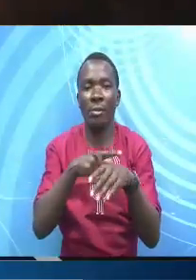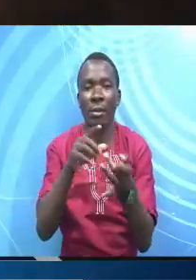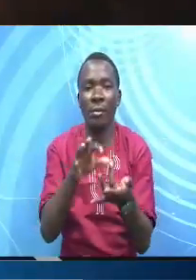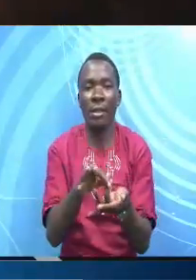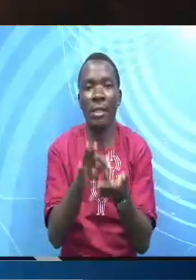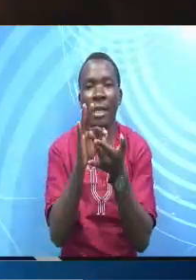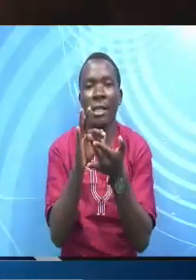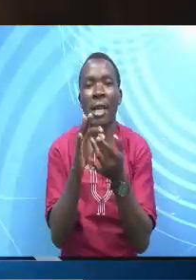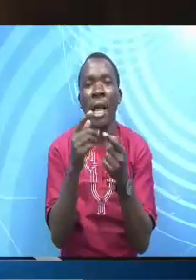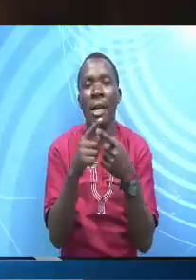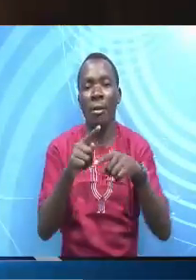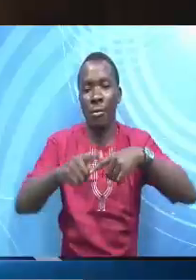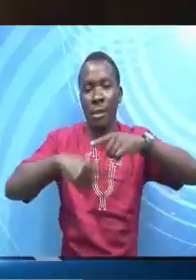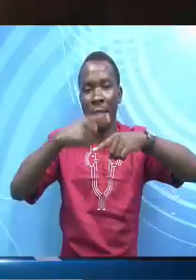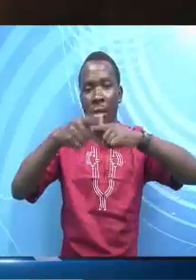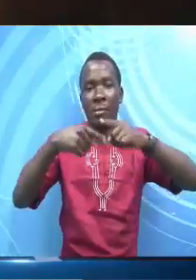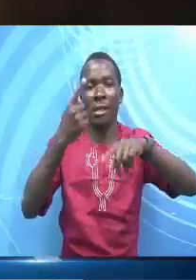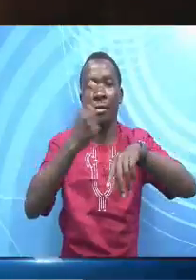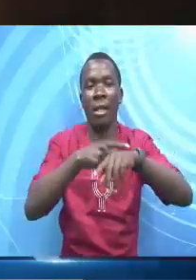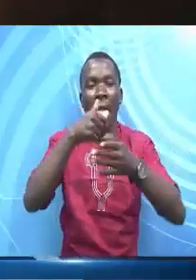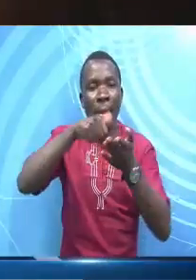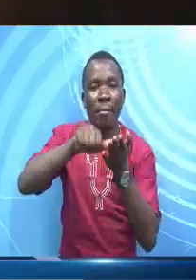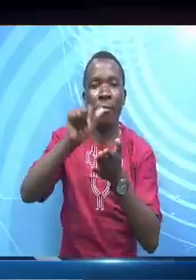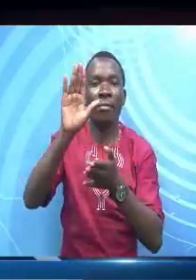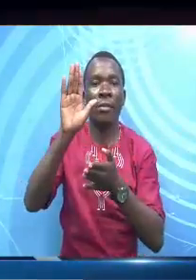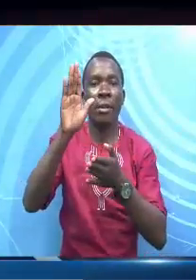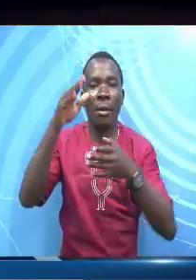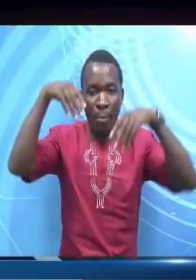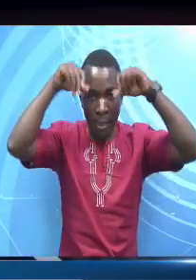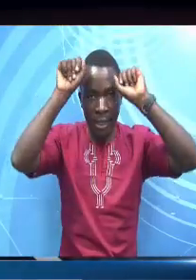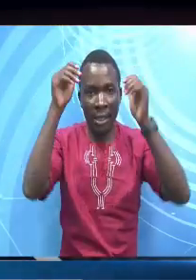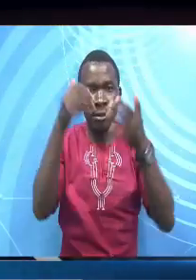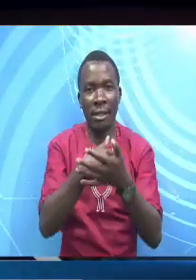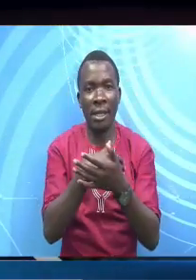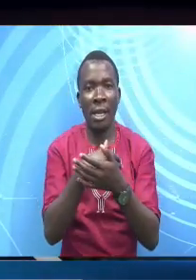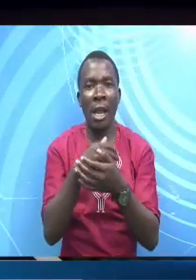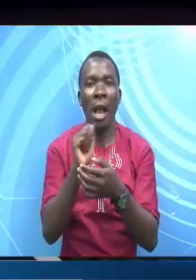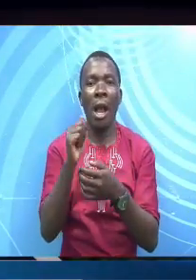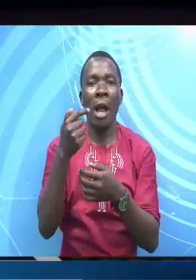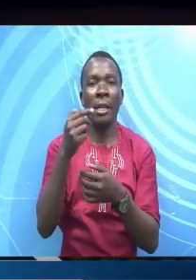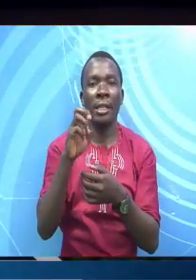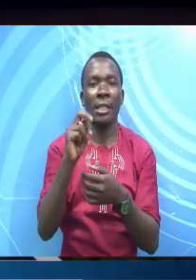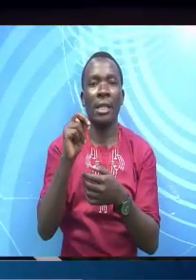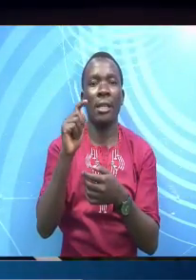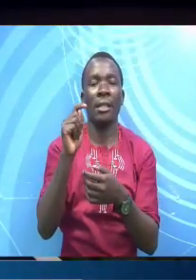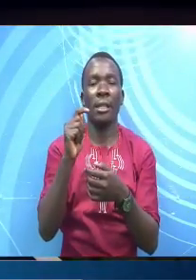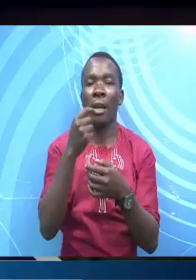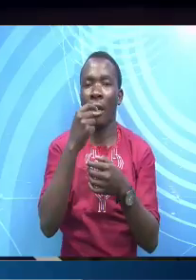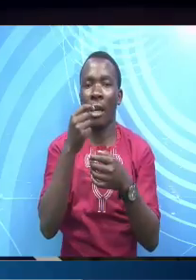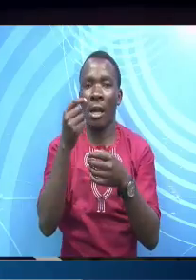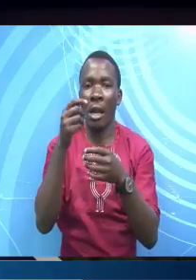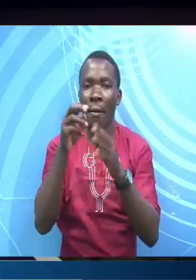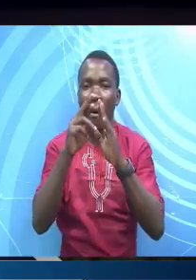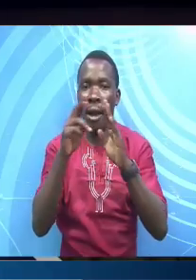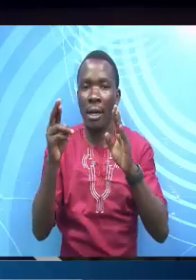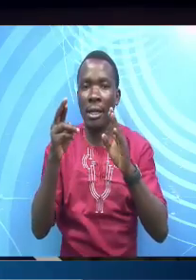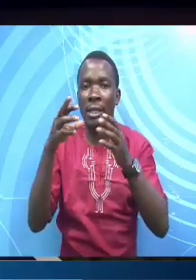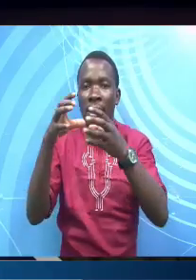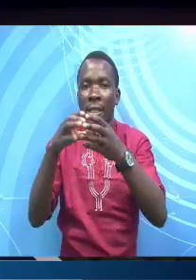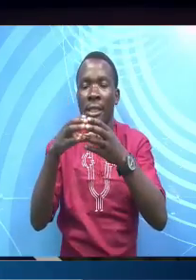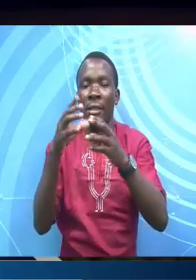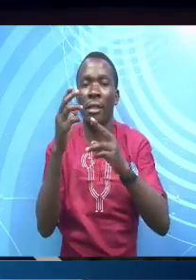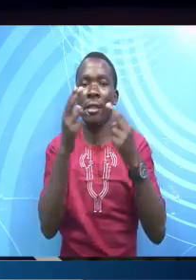ariko bizakomeza bityo no muri iki gihe kirahira rya Perezida mushya. Angel n'umwe aja witwa Matt Mirela ukuriye itsinda ry'abakozi b'ibanga bashinzwe